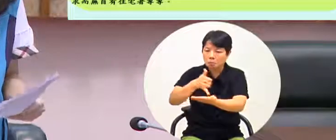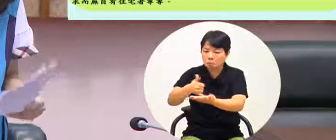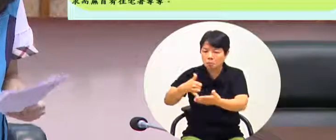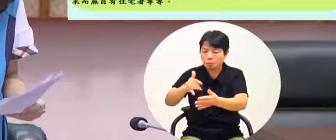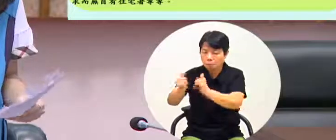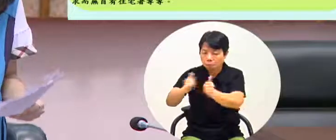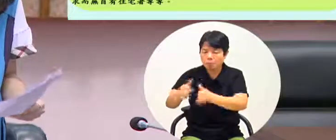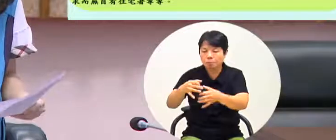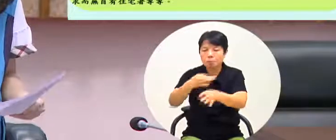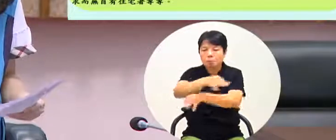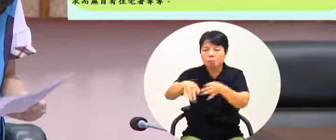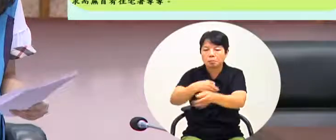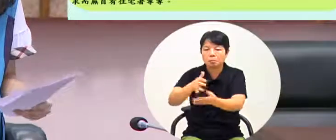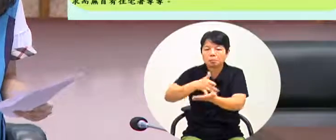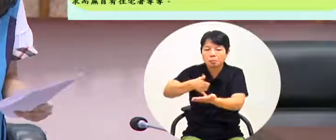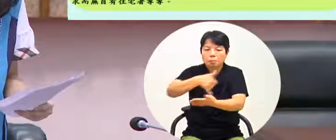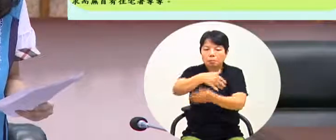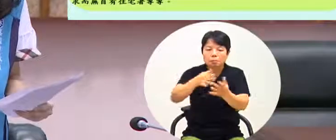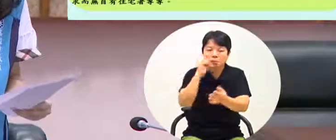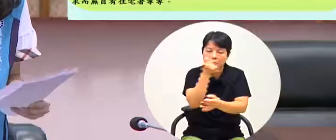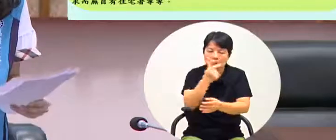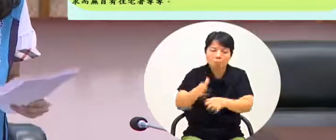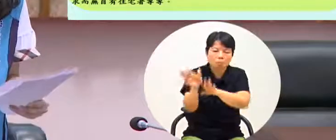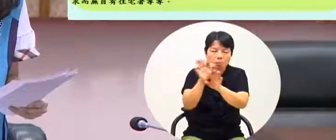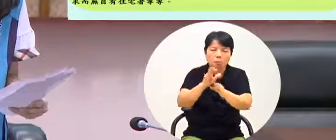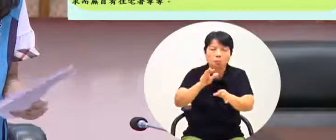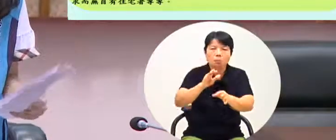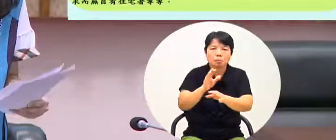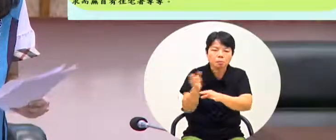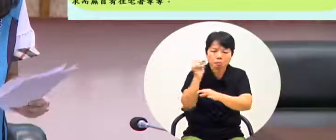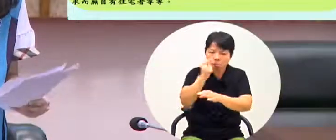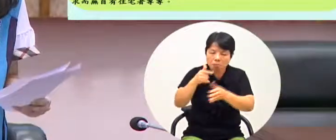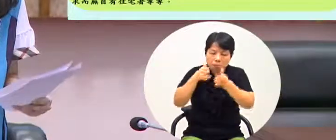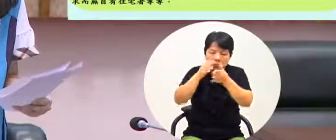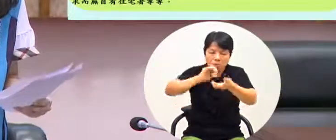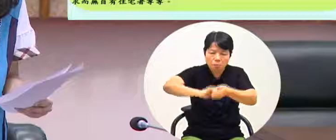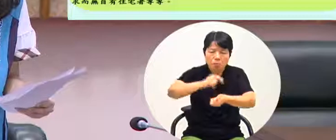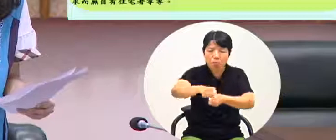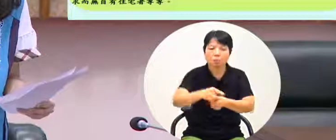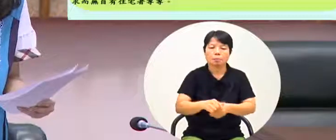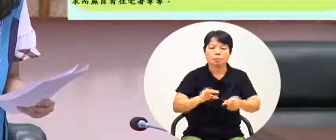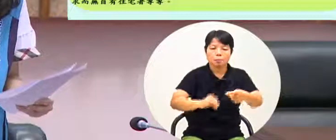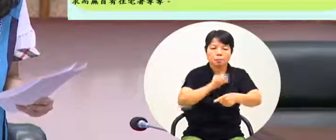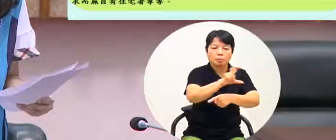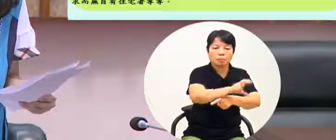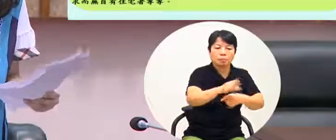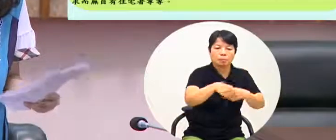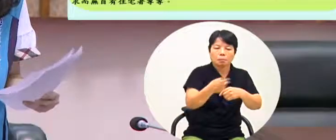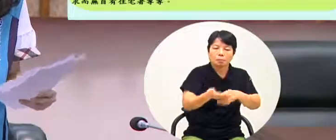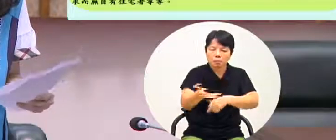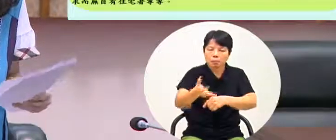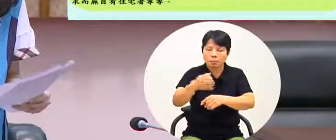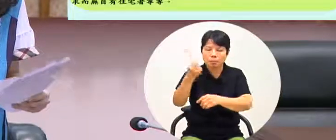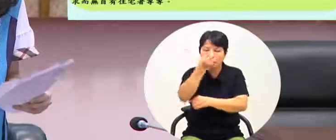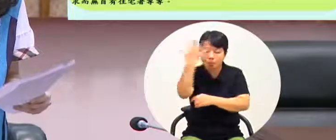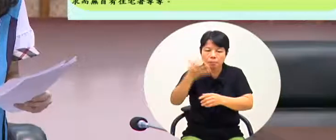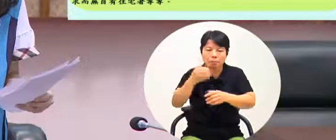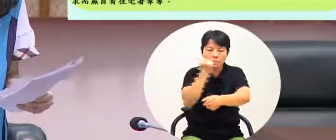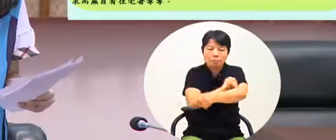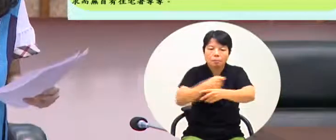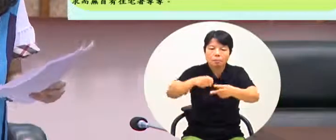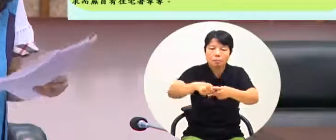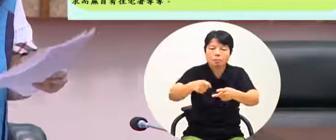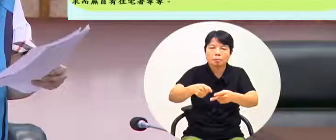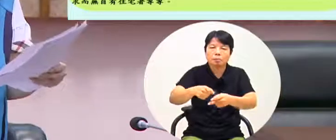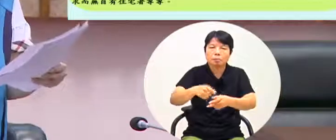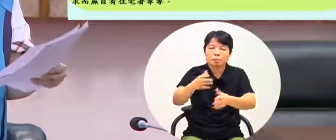有特殊情况者。那70%呢？好，大家看一下，70%是提供给青年劳工，涉及于该行政区有意居住的市民